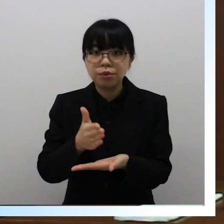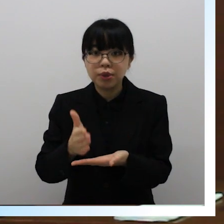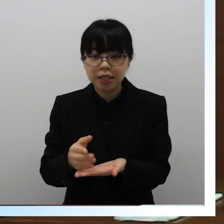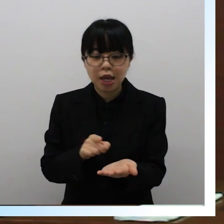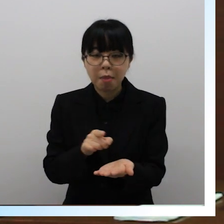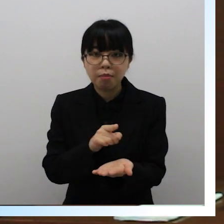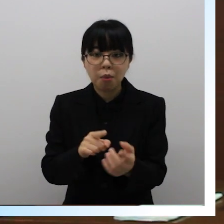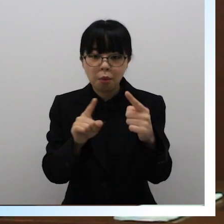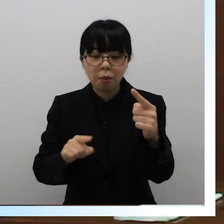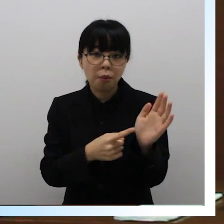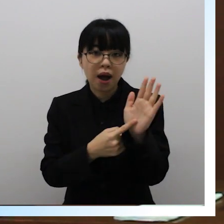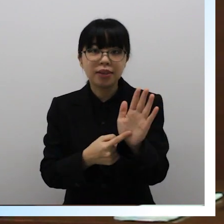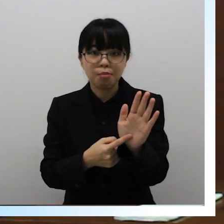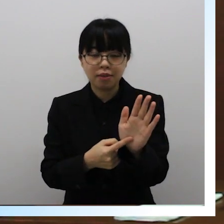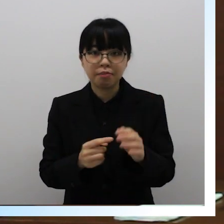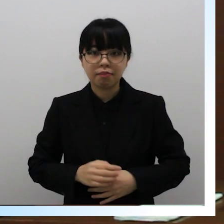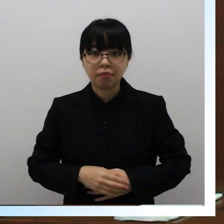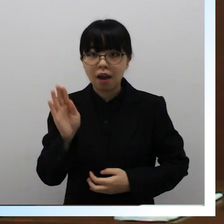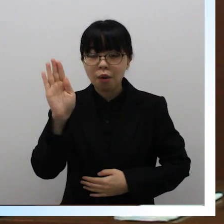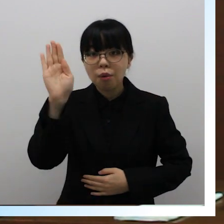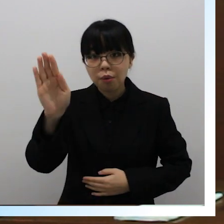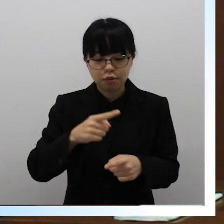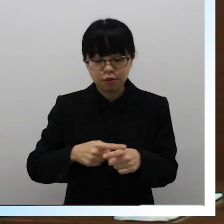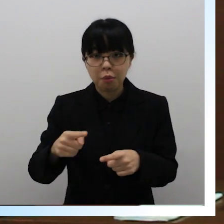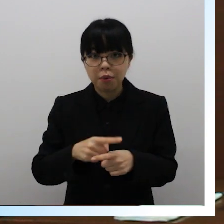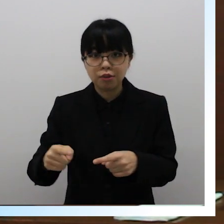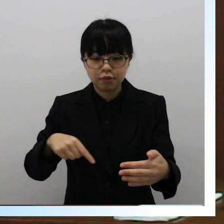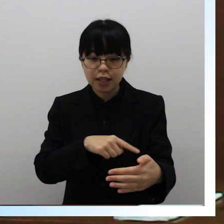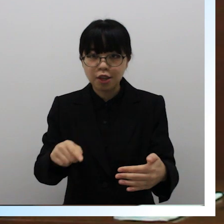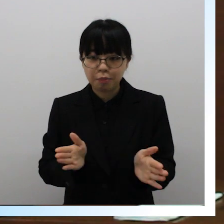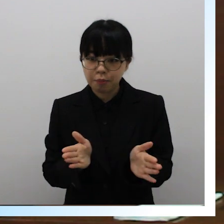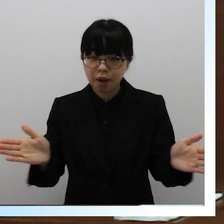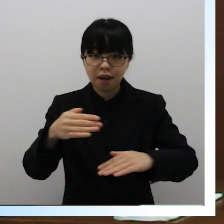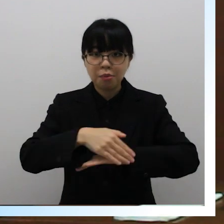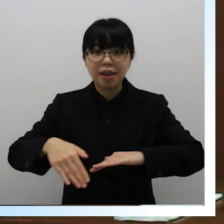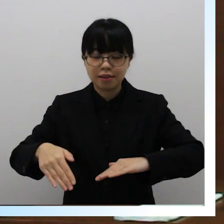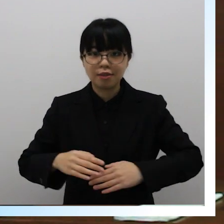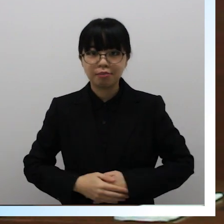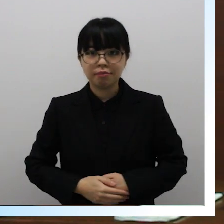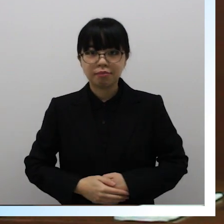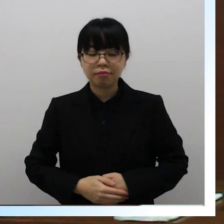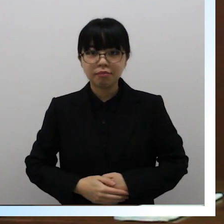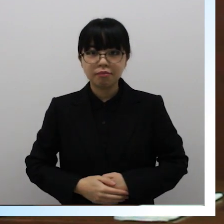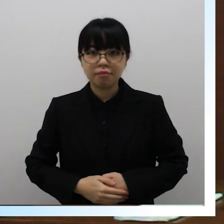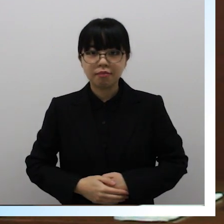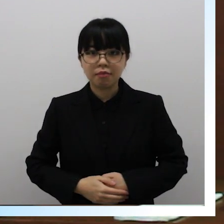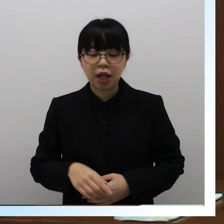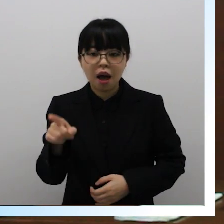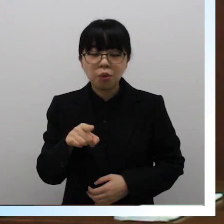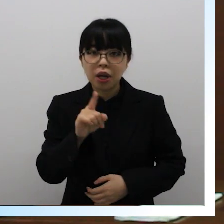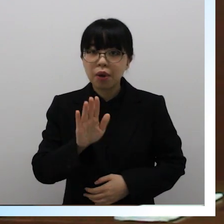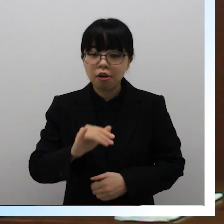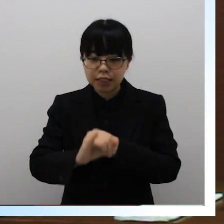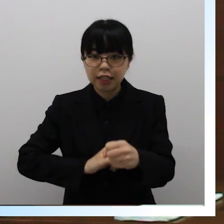拡張していくこととしております。また、不定期に行われますメンテナンスを除き、24時間365日サービスを